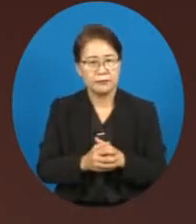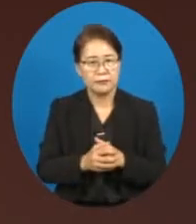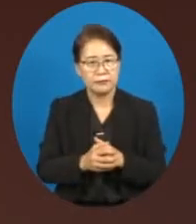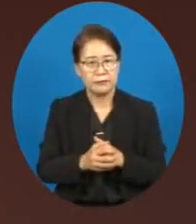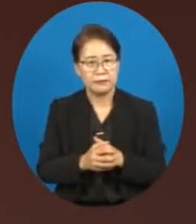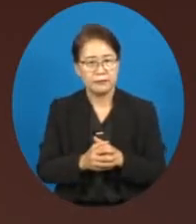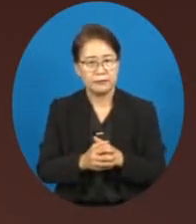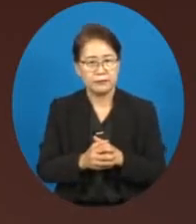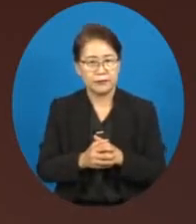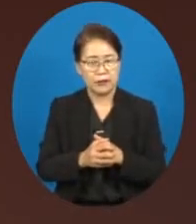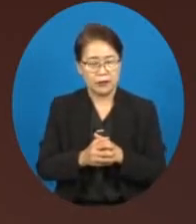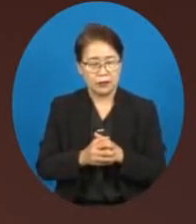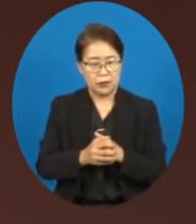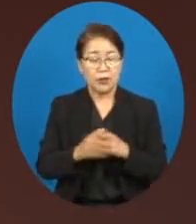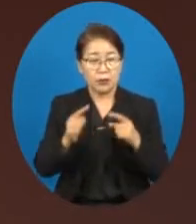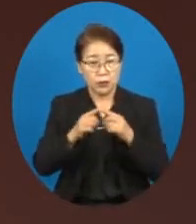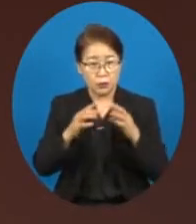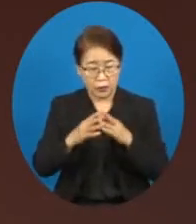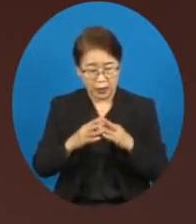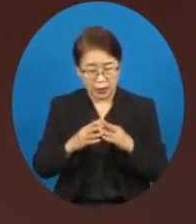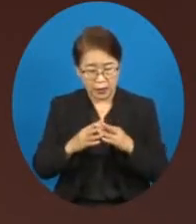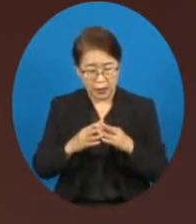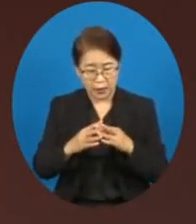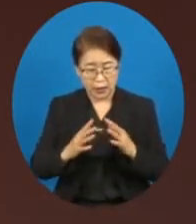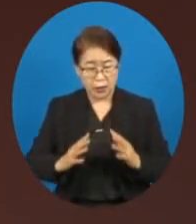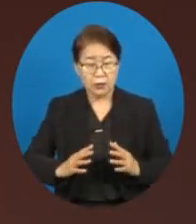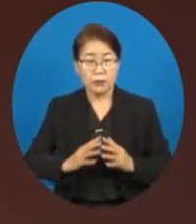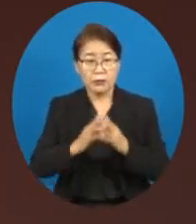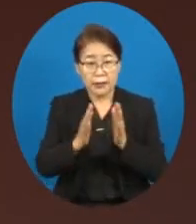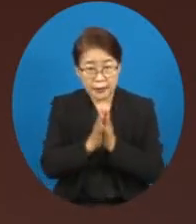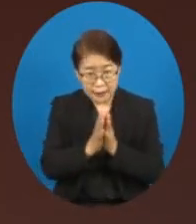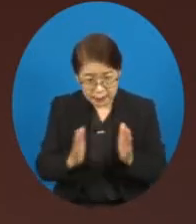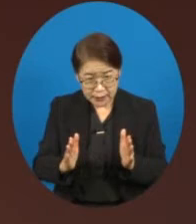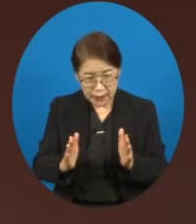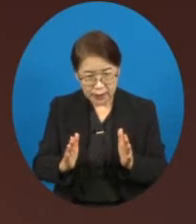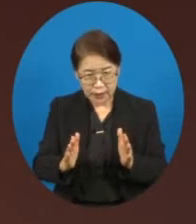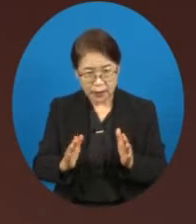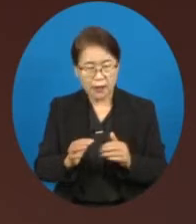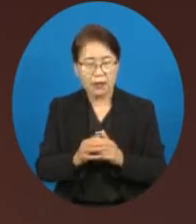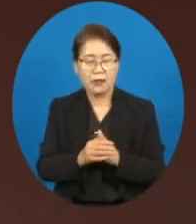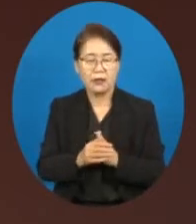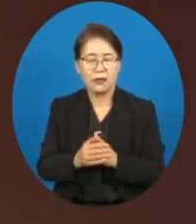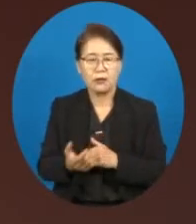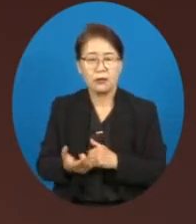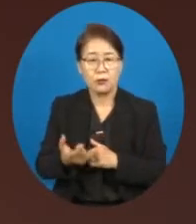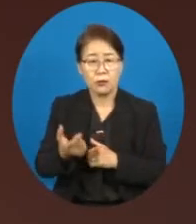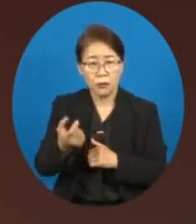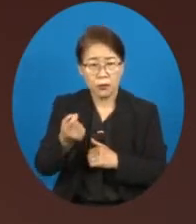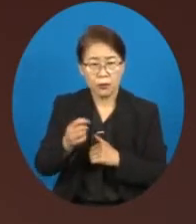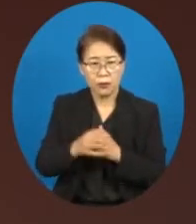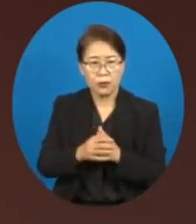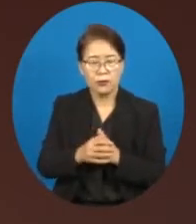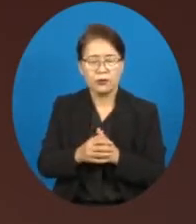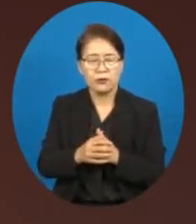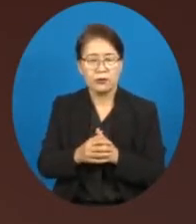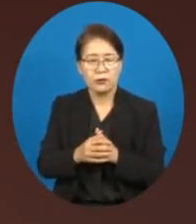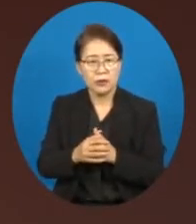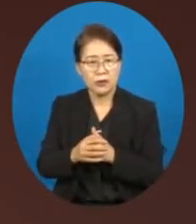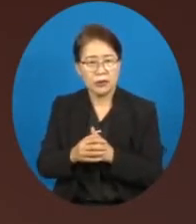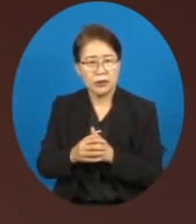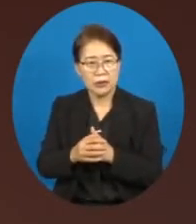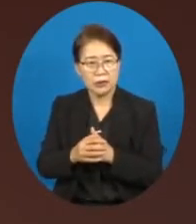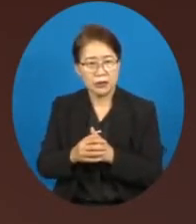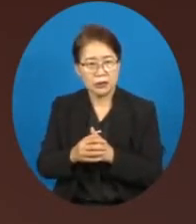공사가 재개되었는데 이 성전 공사가 재개되면 머지않아 빠른 시일 내에